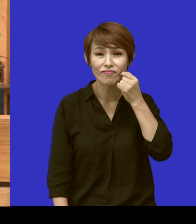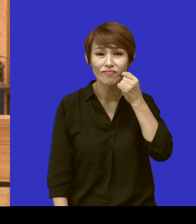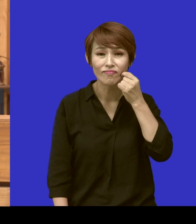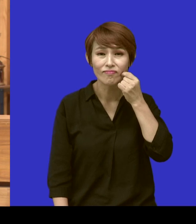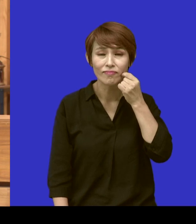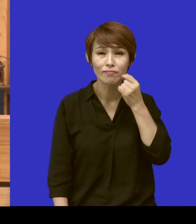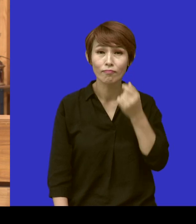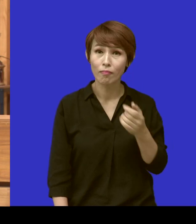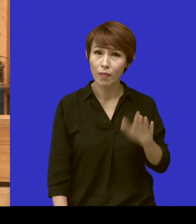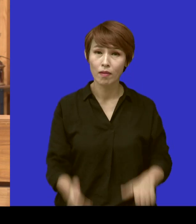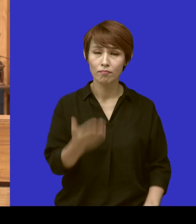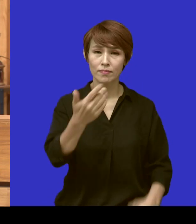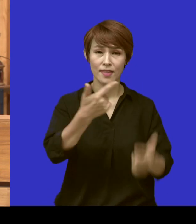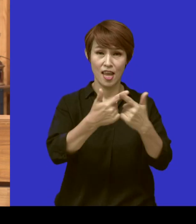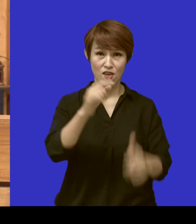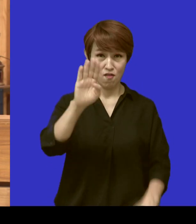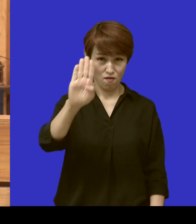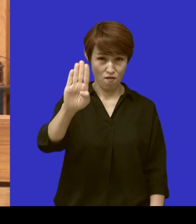우리 태경 형제 안에